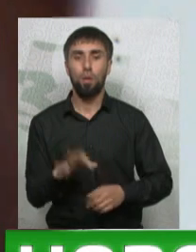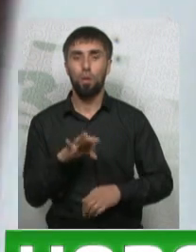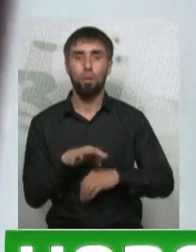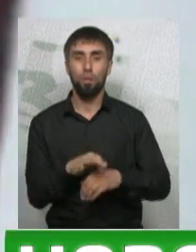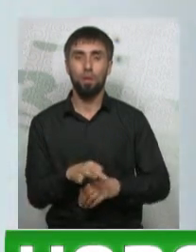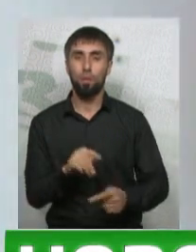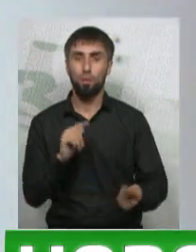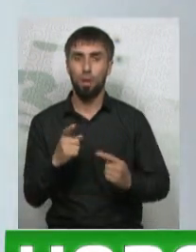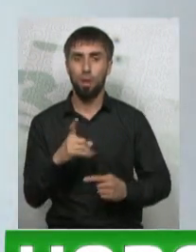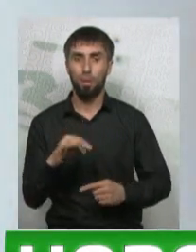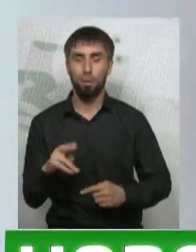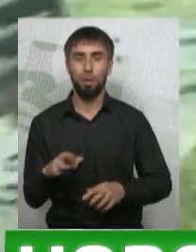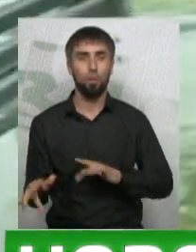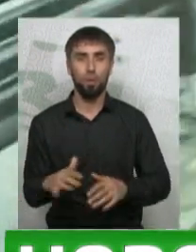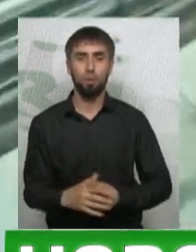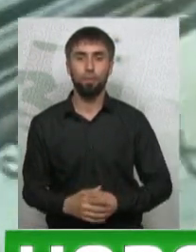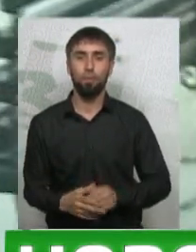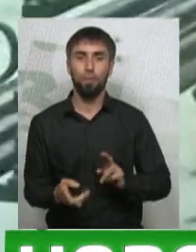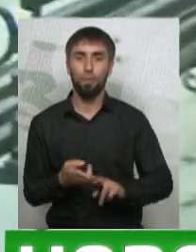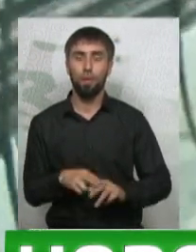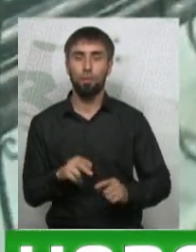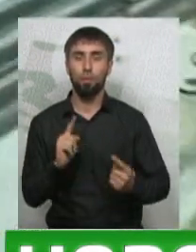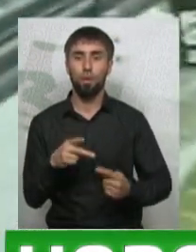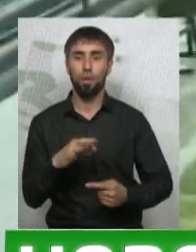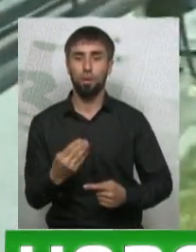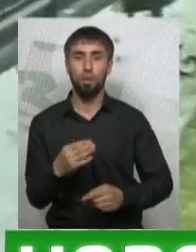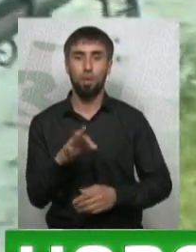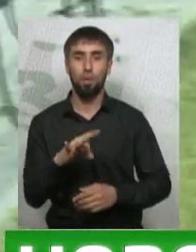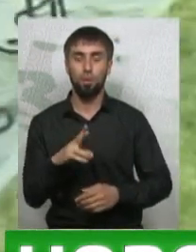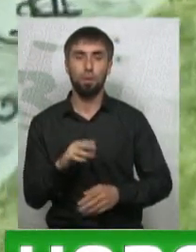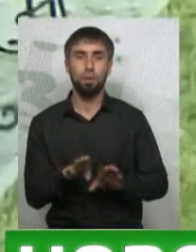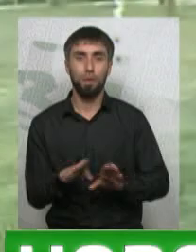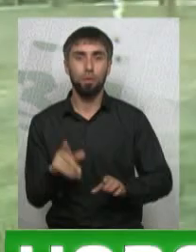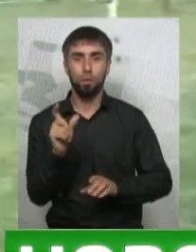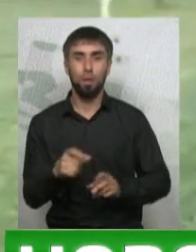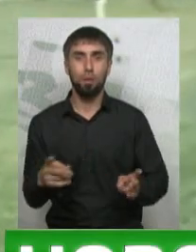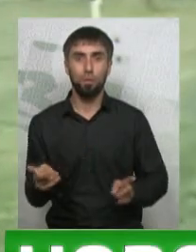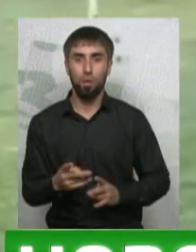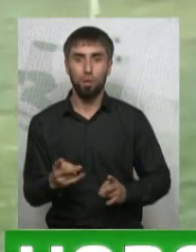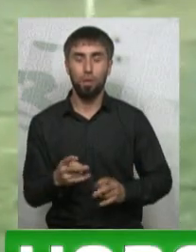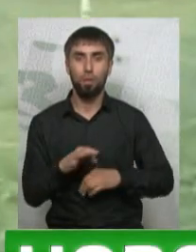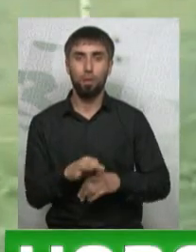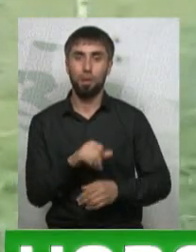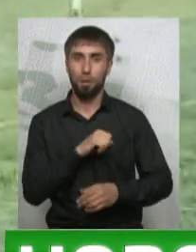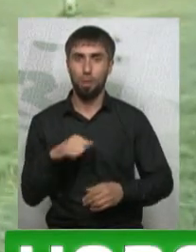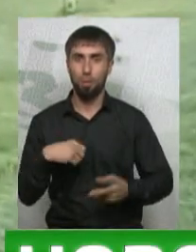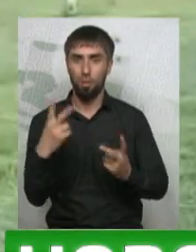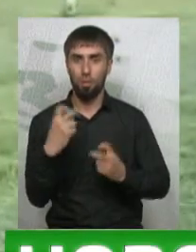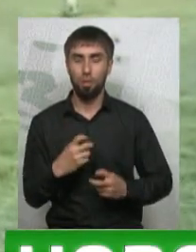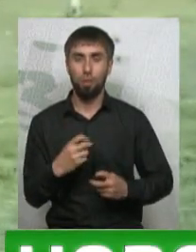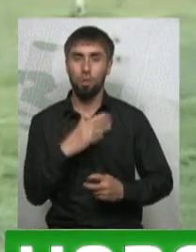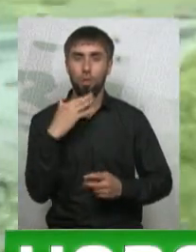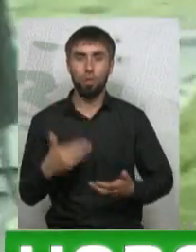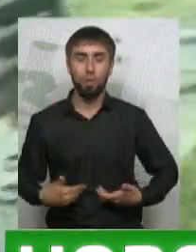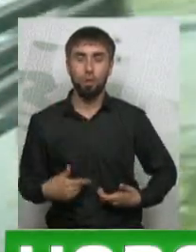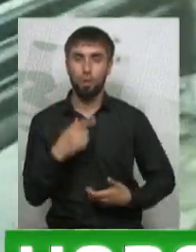проведении противоэпидемических мероприятий. Это противоклещевые обработки, но также человеку необходимо проводить и самоосмотр. Многие